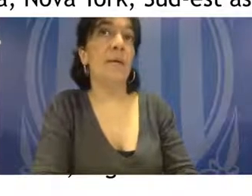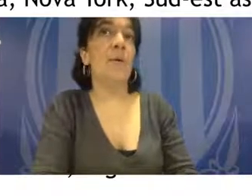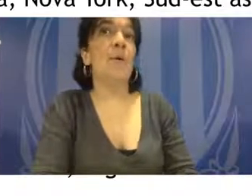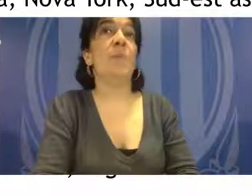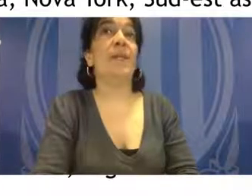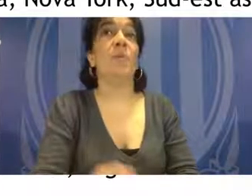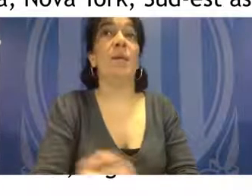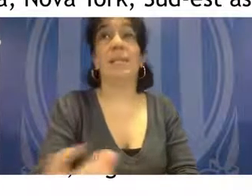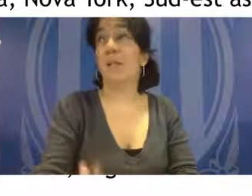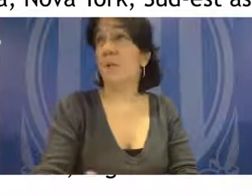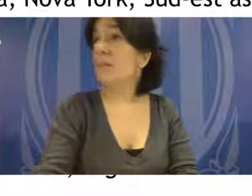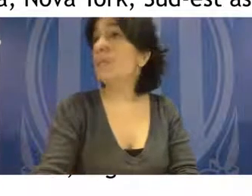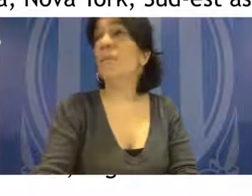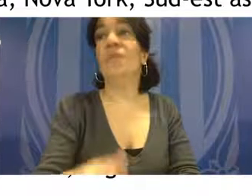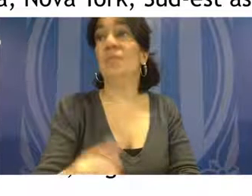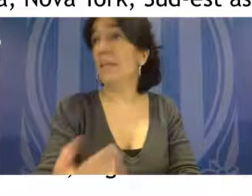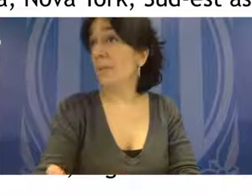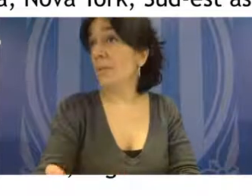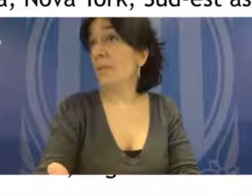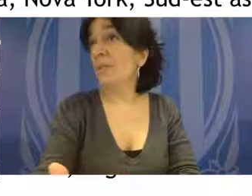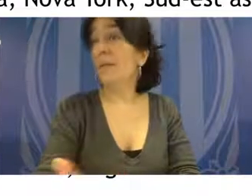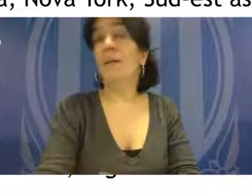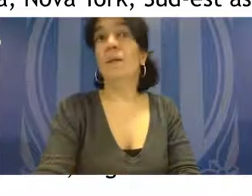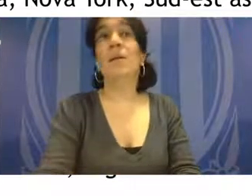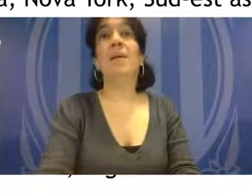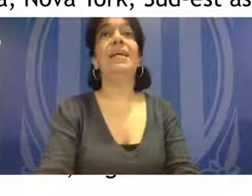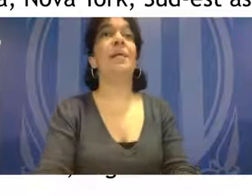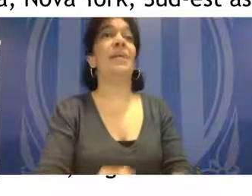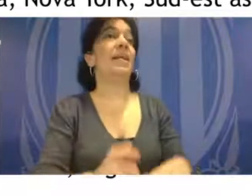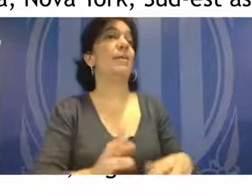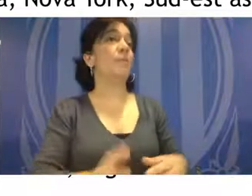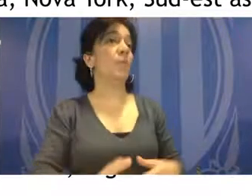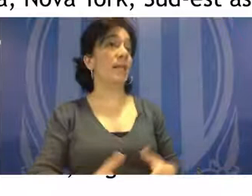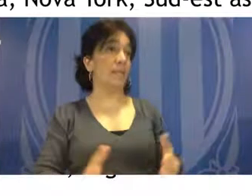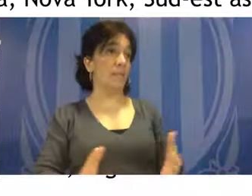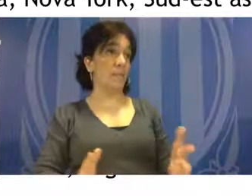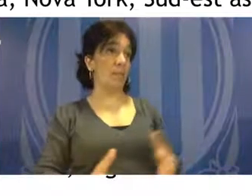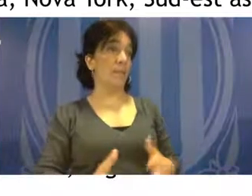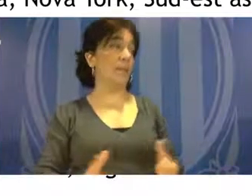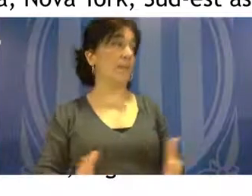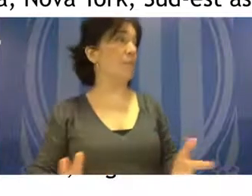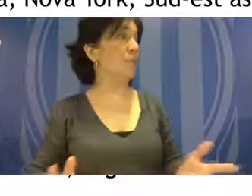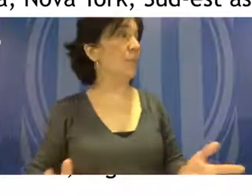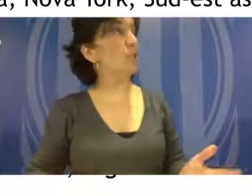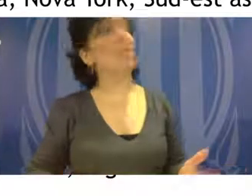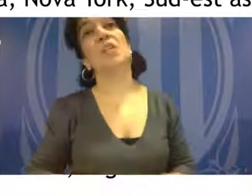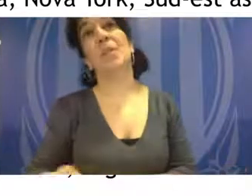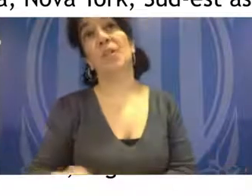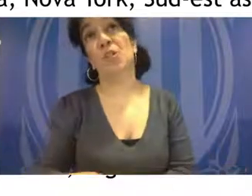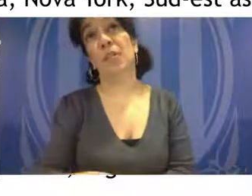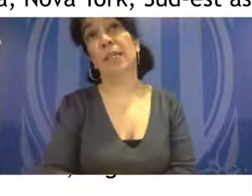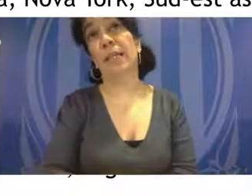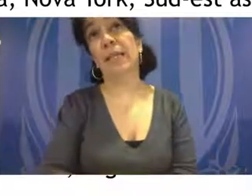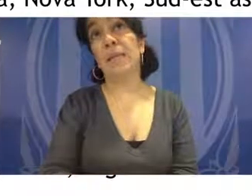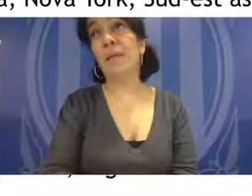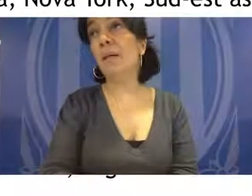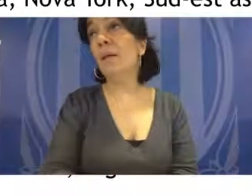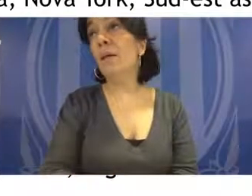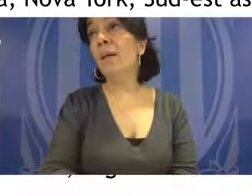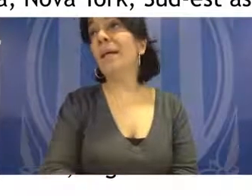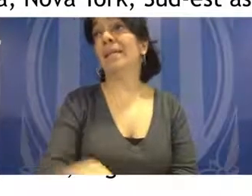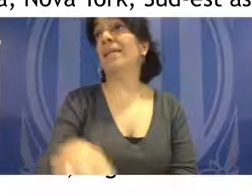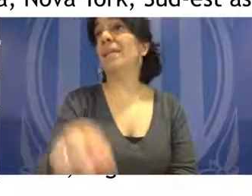l'agència, patronats de turisme, oficines de turisme, i la manera habitual que tenim per compartir la informació és que ens mencionin